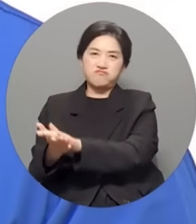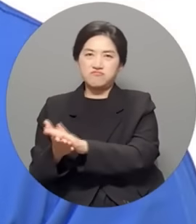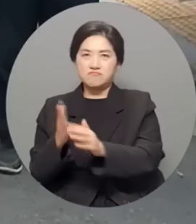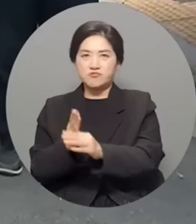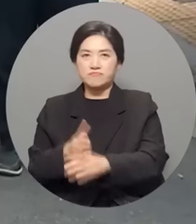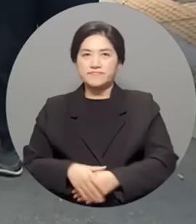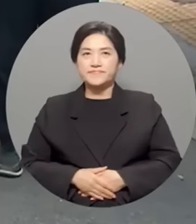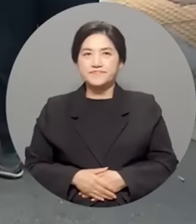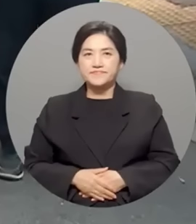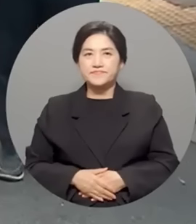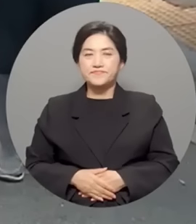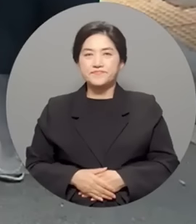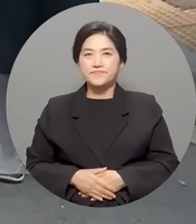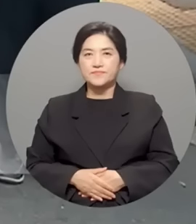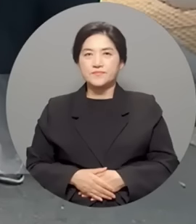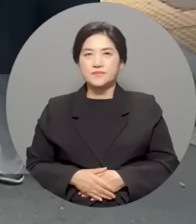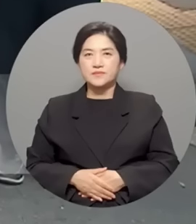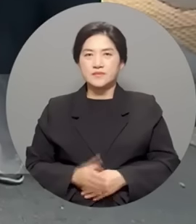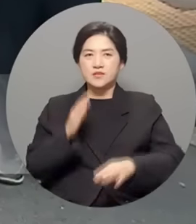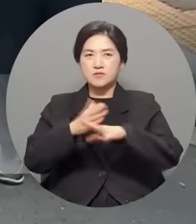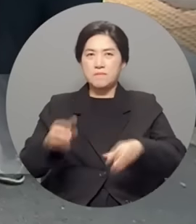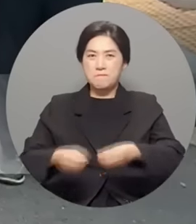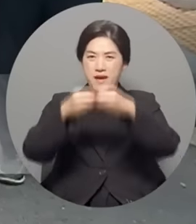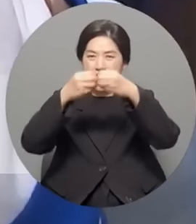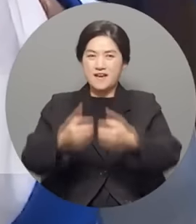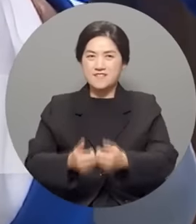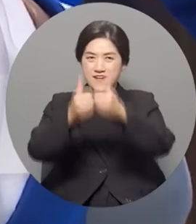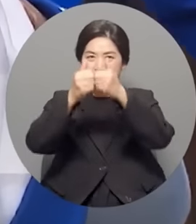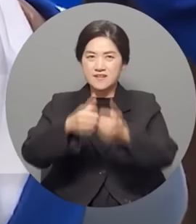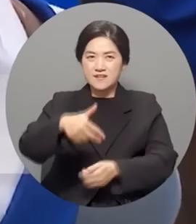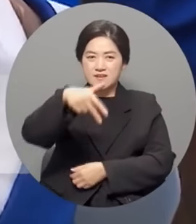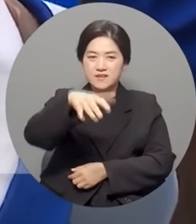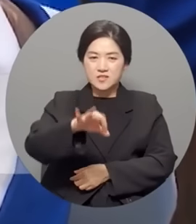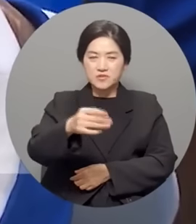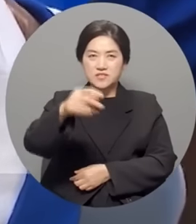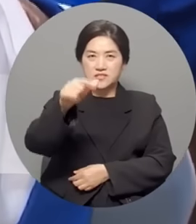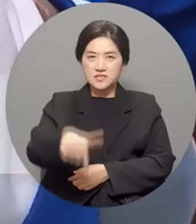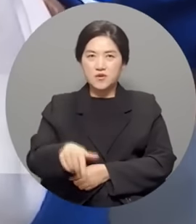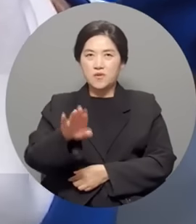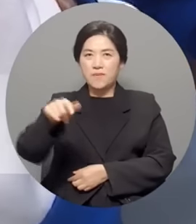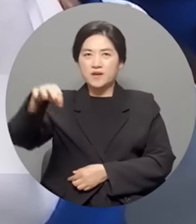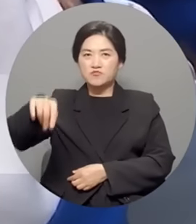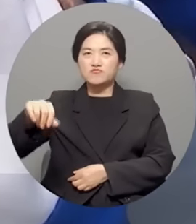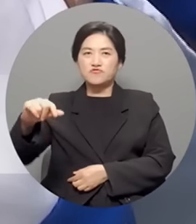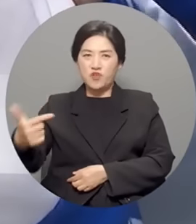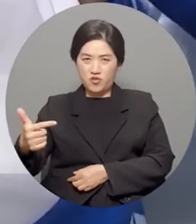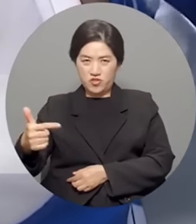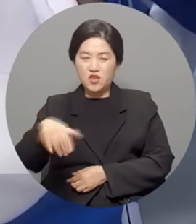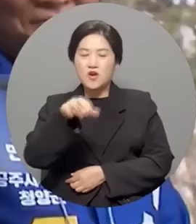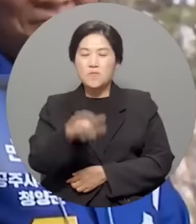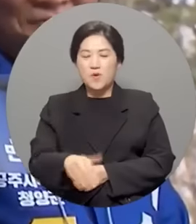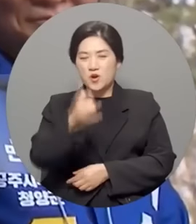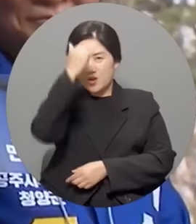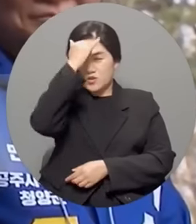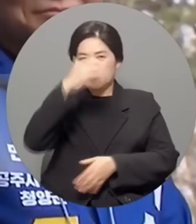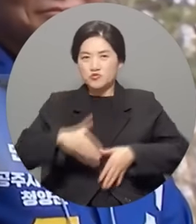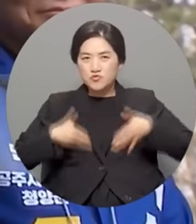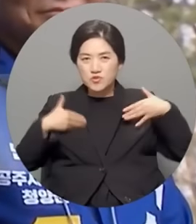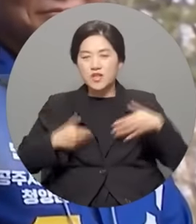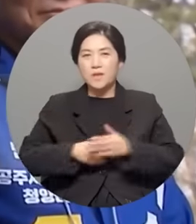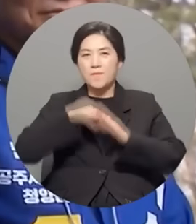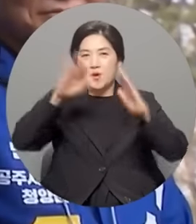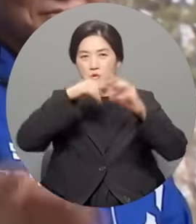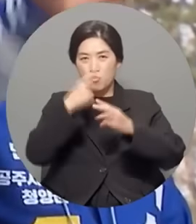있습니다. 중원에 맞수로 자리 잡은 정진석, 박수현 두 후보의 격전지인 충남 공주부여 청량도